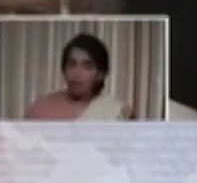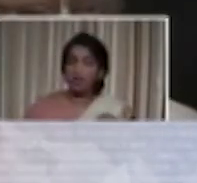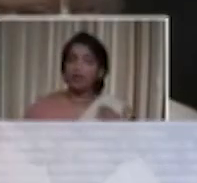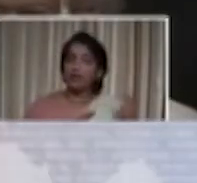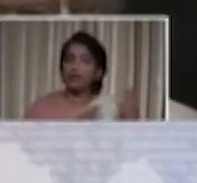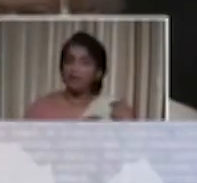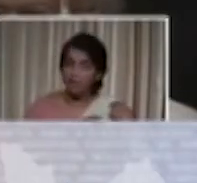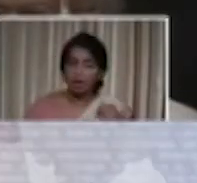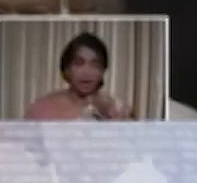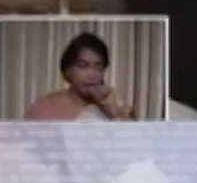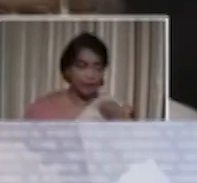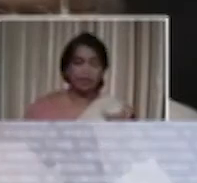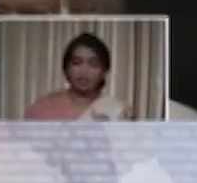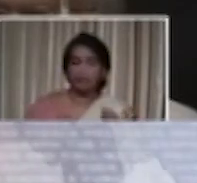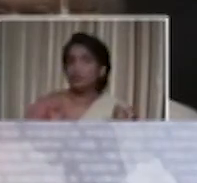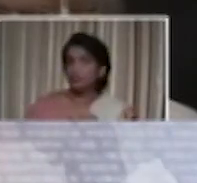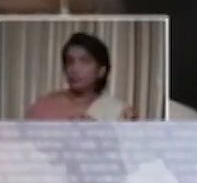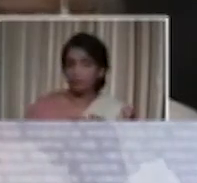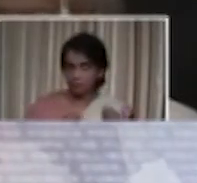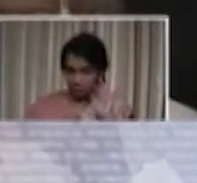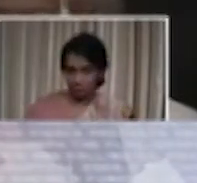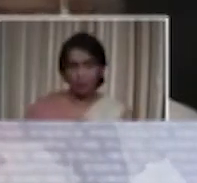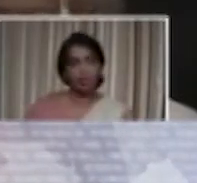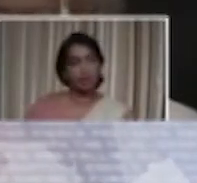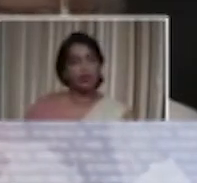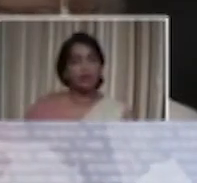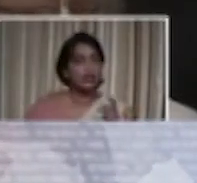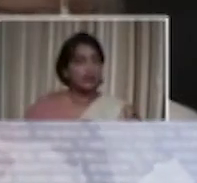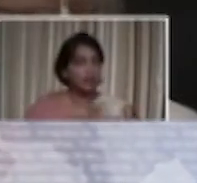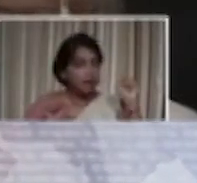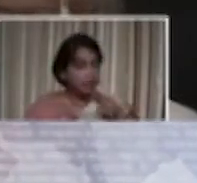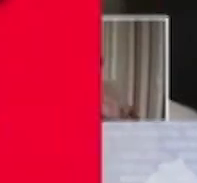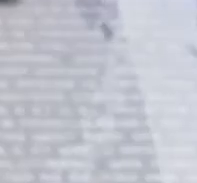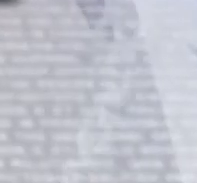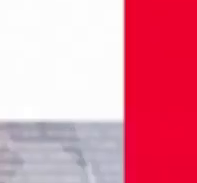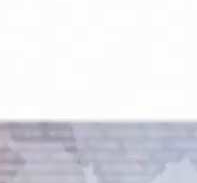වලින් ඉක්මනින්ම මුදවනවා. අගමැති මහින්ද පාර්ලිමේන්තුවට කියයි.